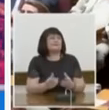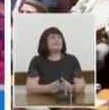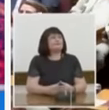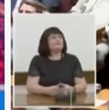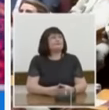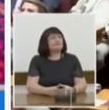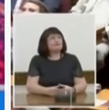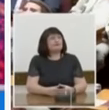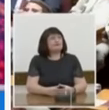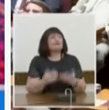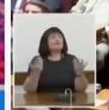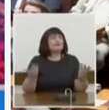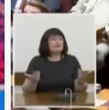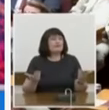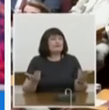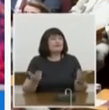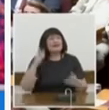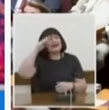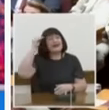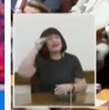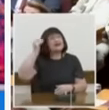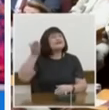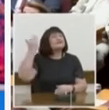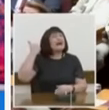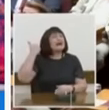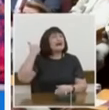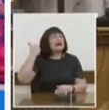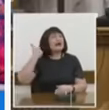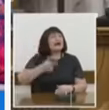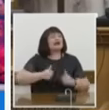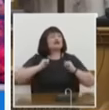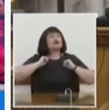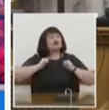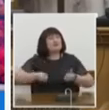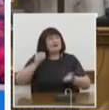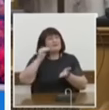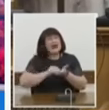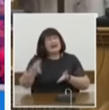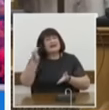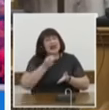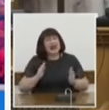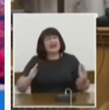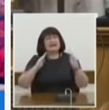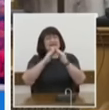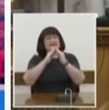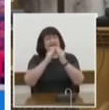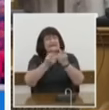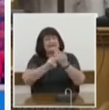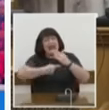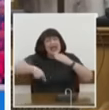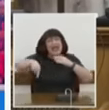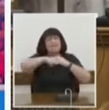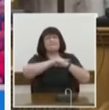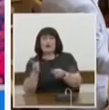πιστεύω ότι δεν υφίστανται εν πάση περιπτώσει και το βιογραφικό του και το ποθεν σιας του είναι πεντακάθαρα αυτό που σας είπα προηγουμένως για την επιστροφή στην